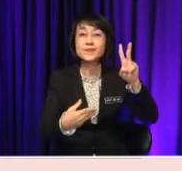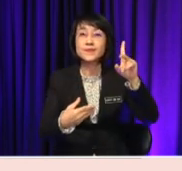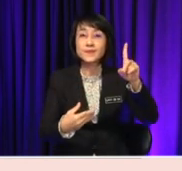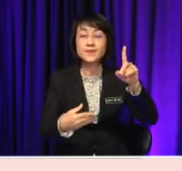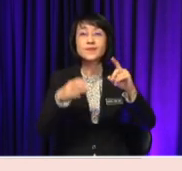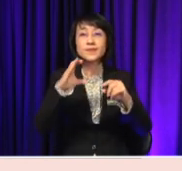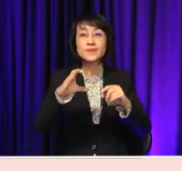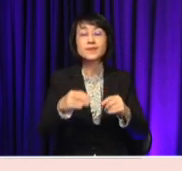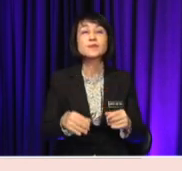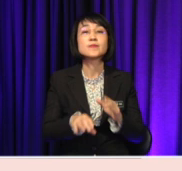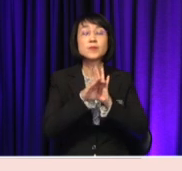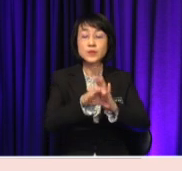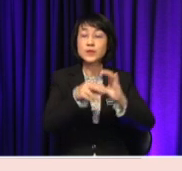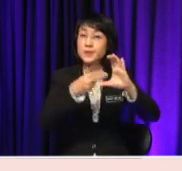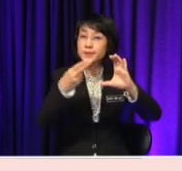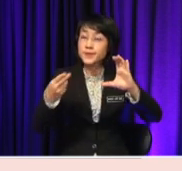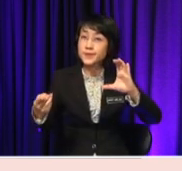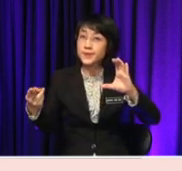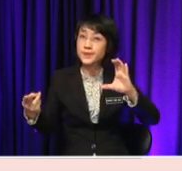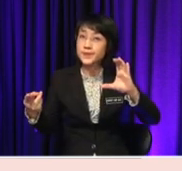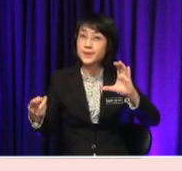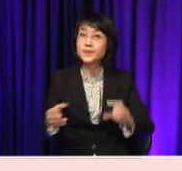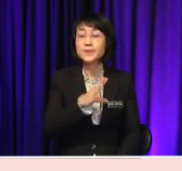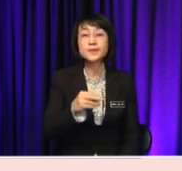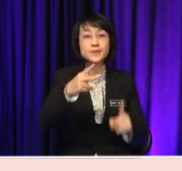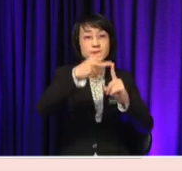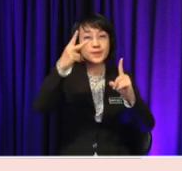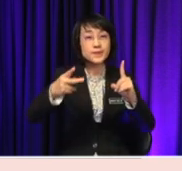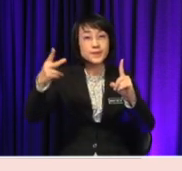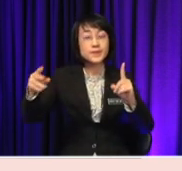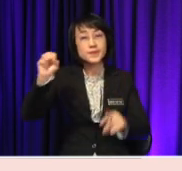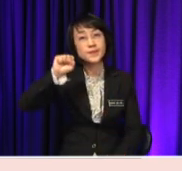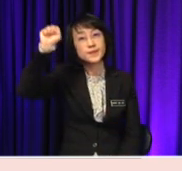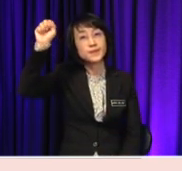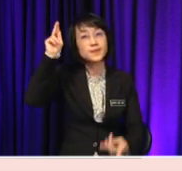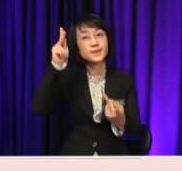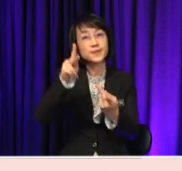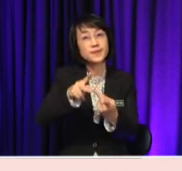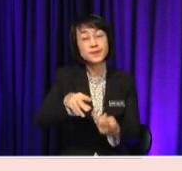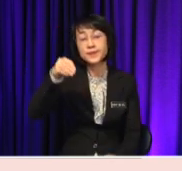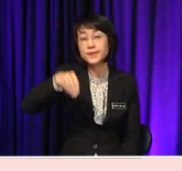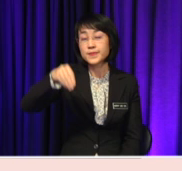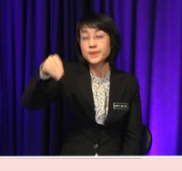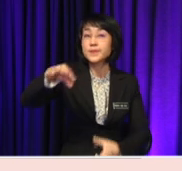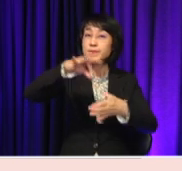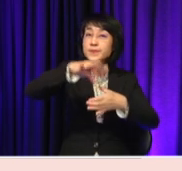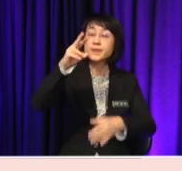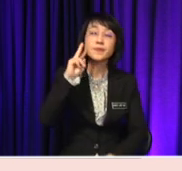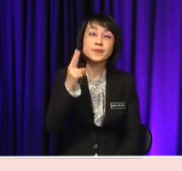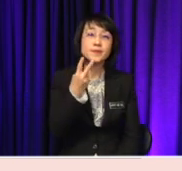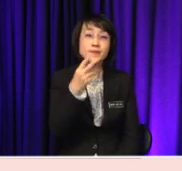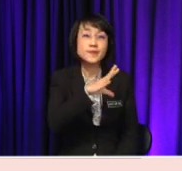cc seperti Highland paham dan disabah sesuai untuk penanaman teh sayur-sayuran dan